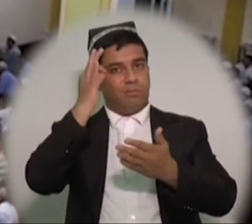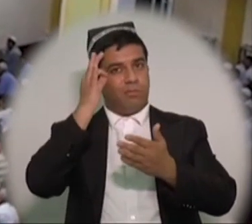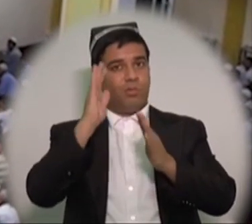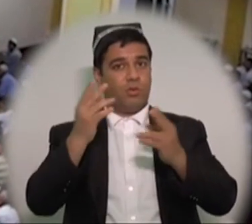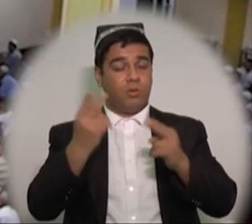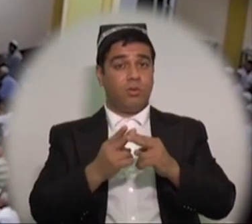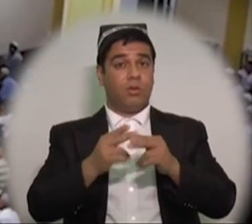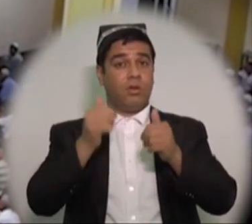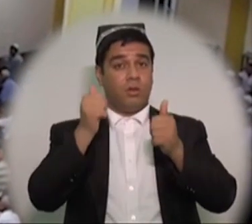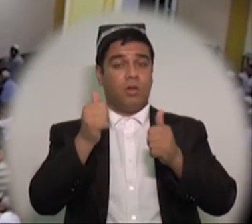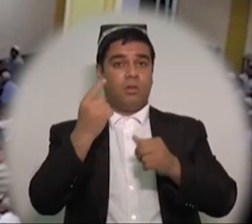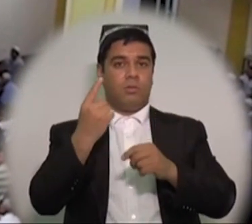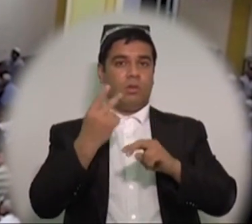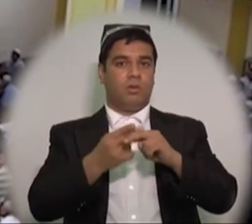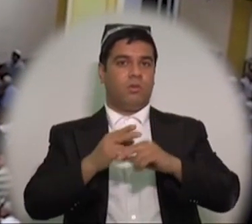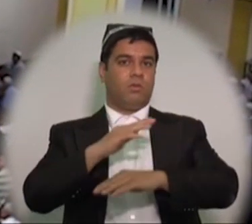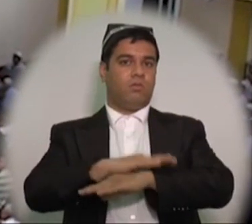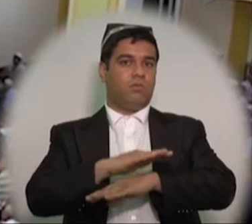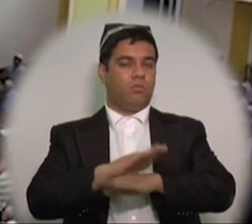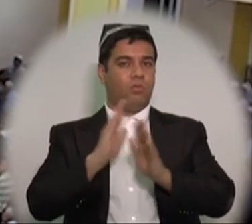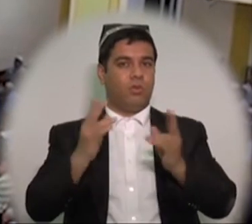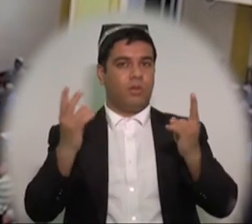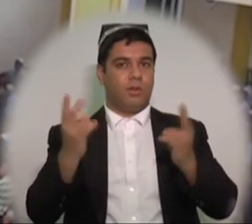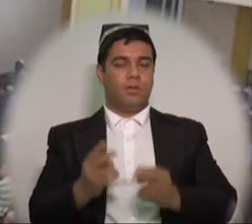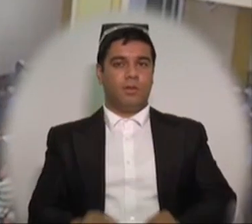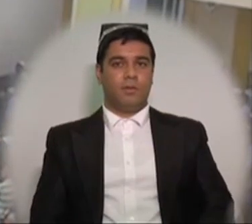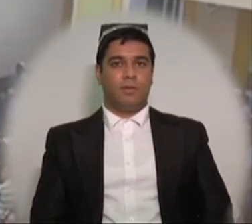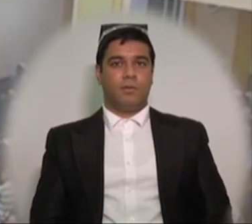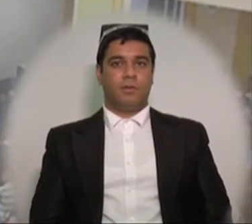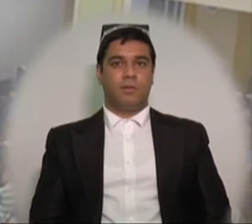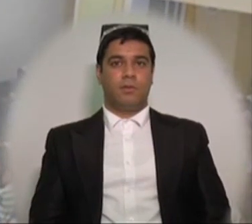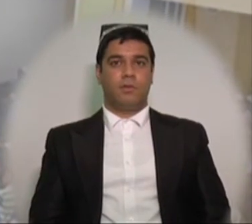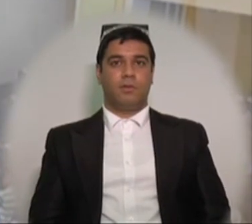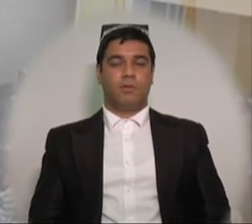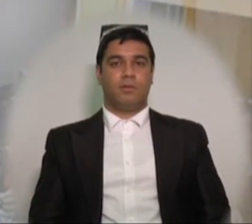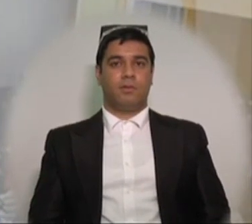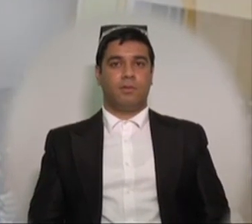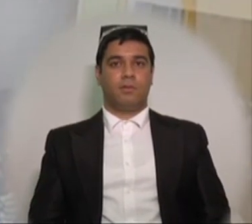itibarını kıladı. Yakşı bir seviyede saklap duradı.